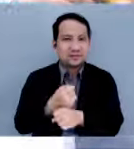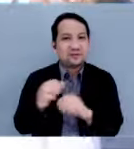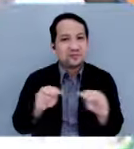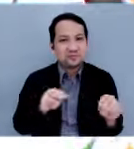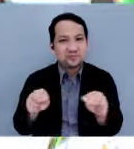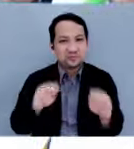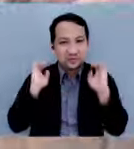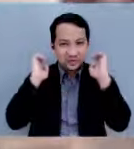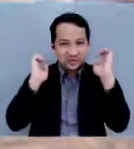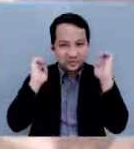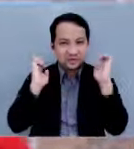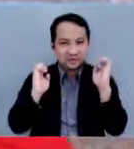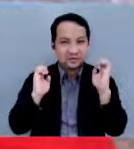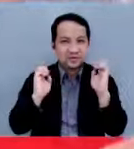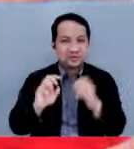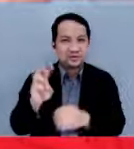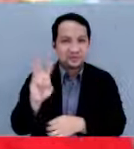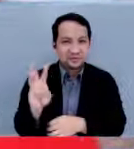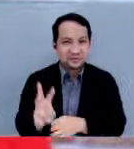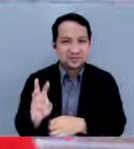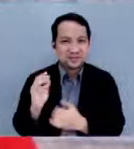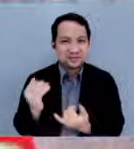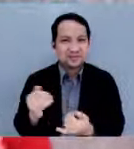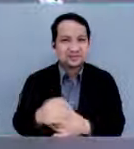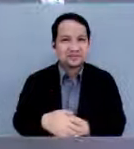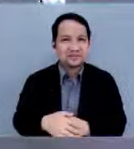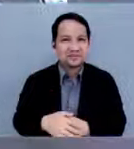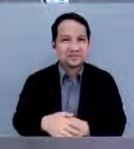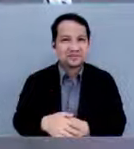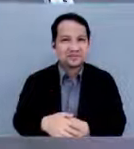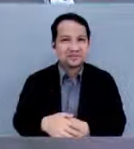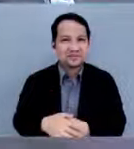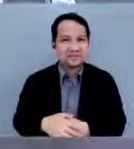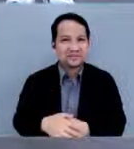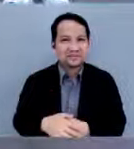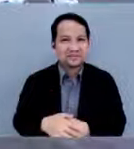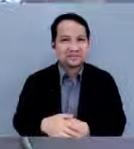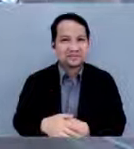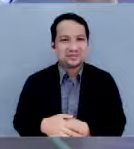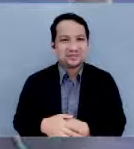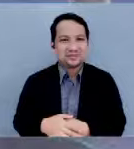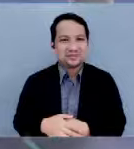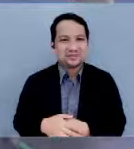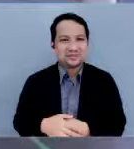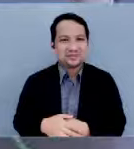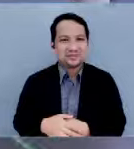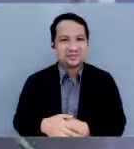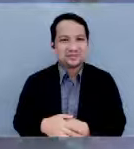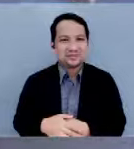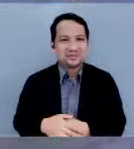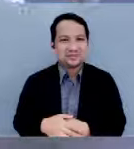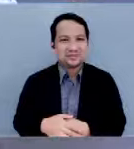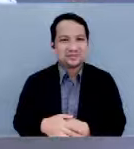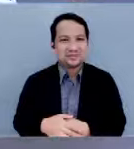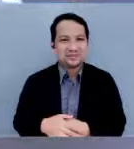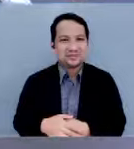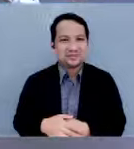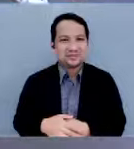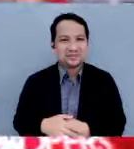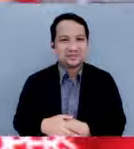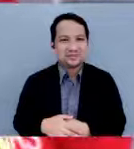Wednesday. Alam mo, nakaka-pressure pala yung may ganito para kailangan mong gamitin. Hindi ako marunong, baka tamaan kayo.